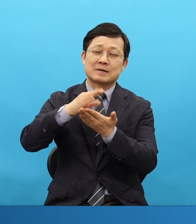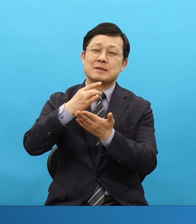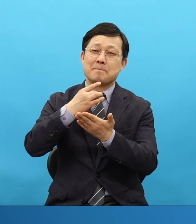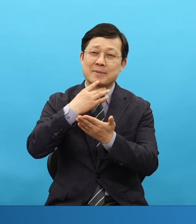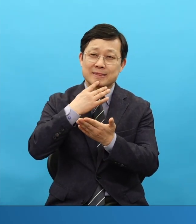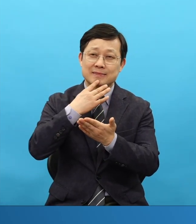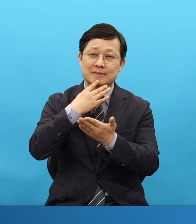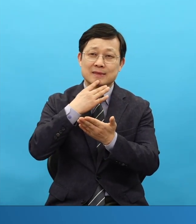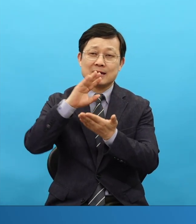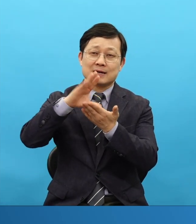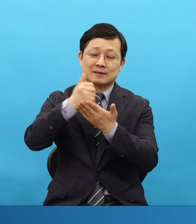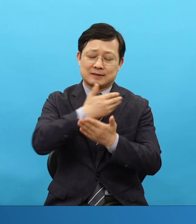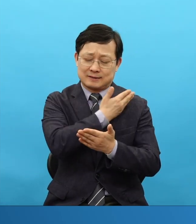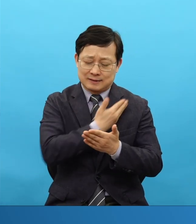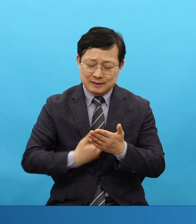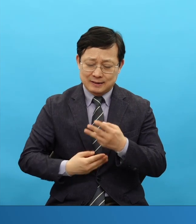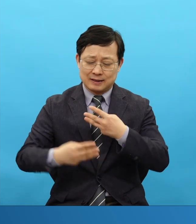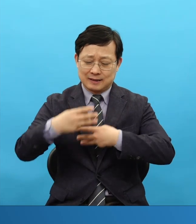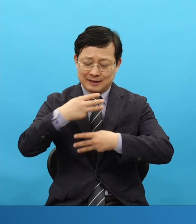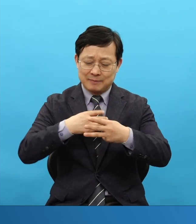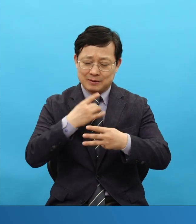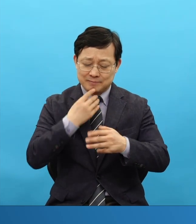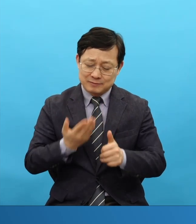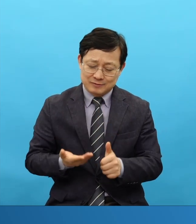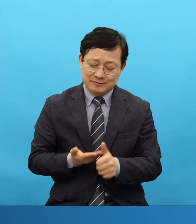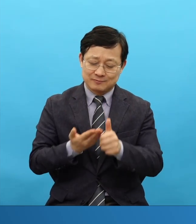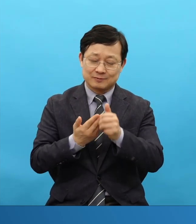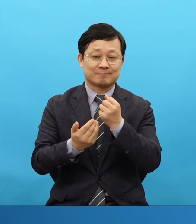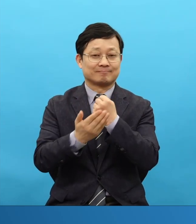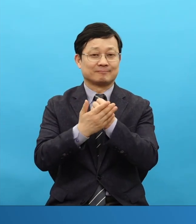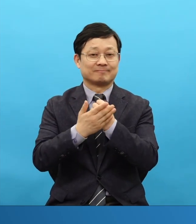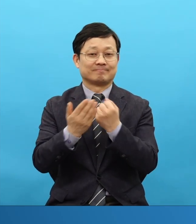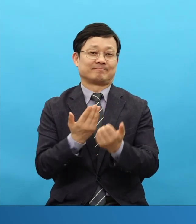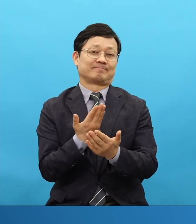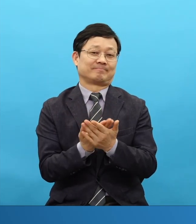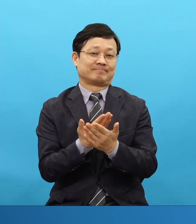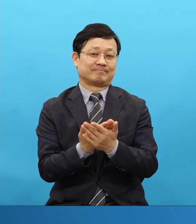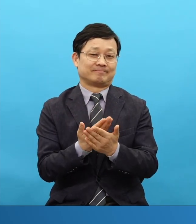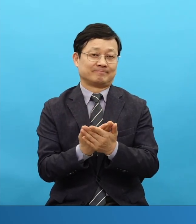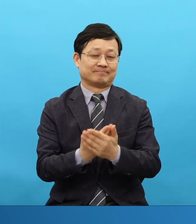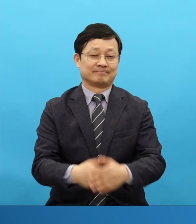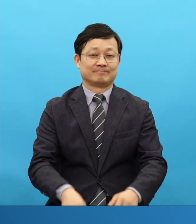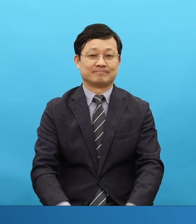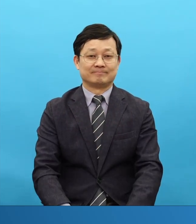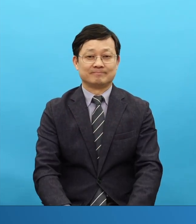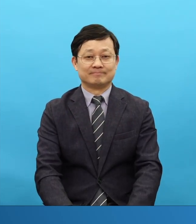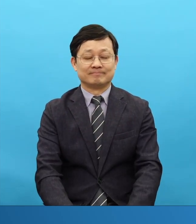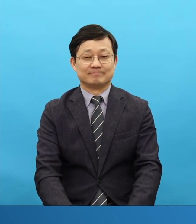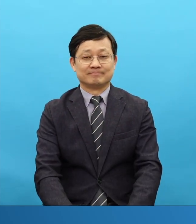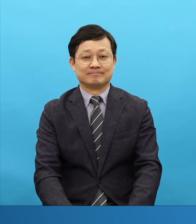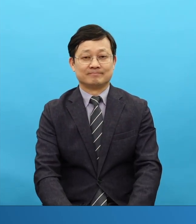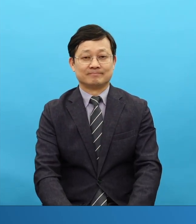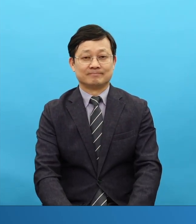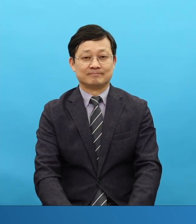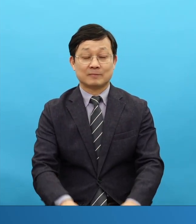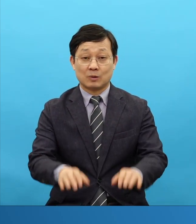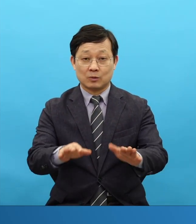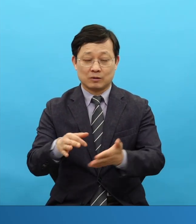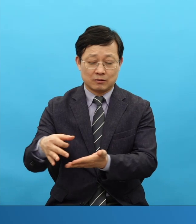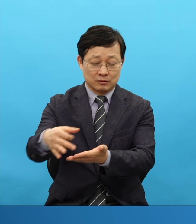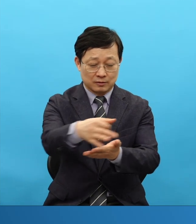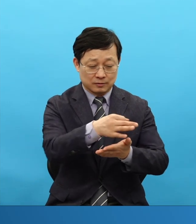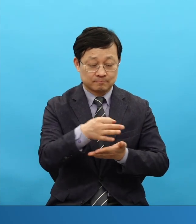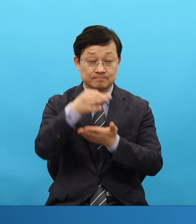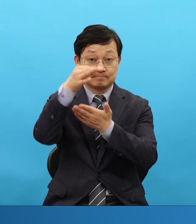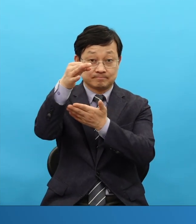그리스도의 제자 렘넌트들을 키우게 하옵소서. Allow us to quietly raise the disciples of Christ and the remnants alone. 오늘 드려진